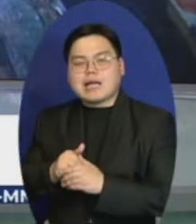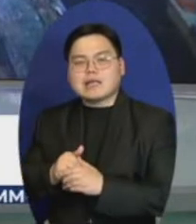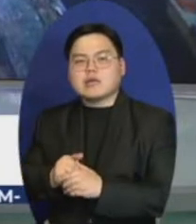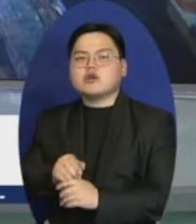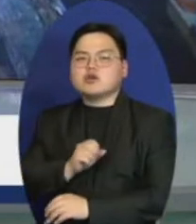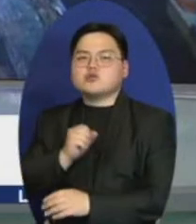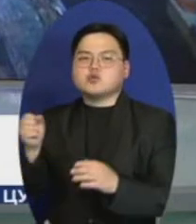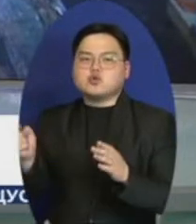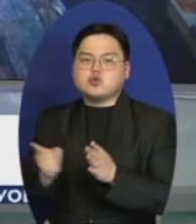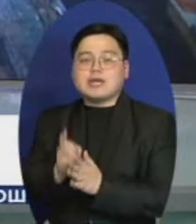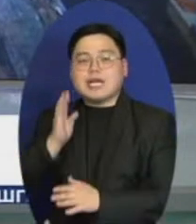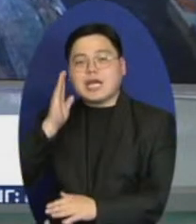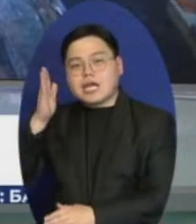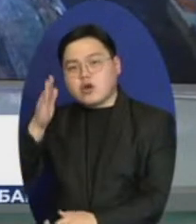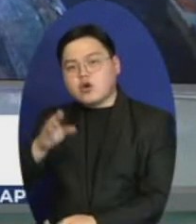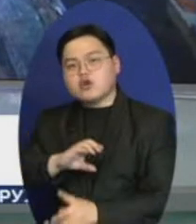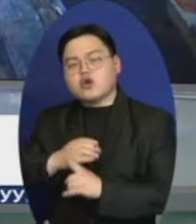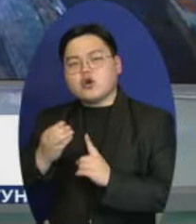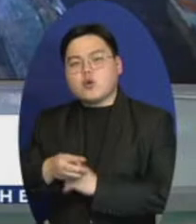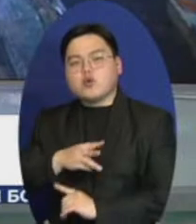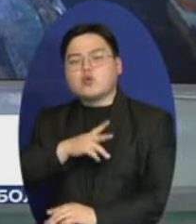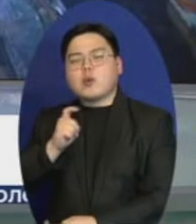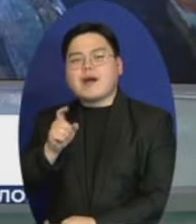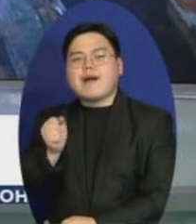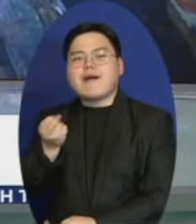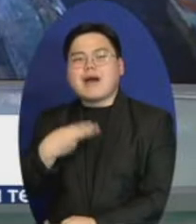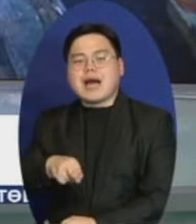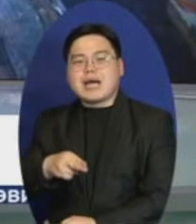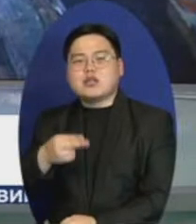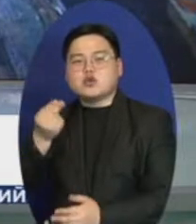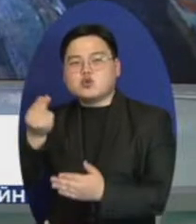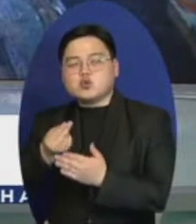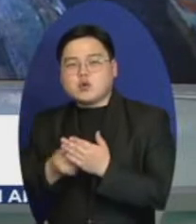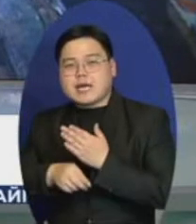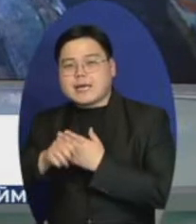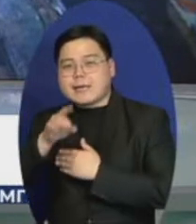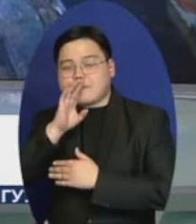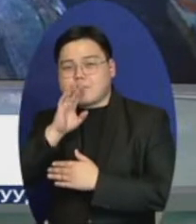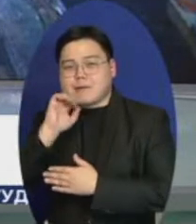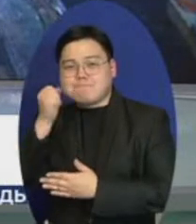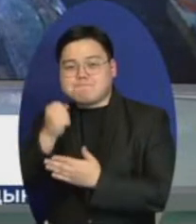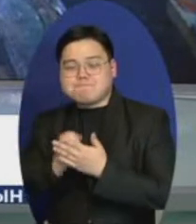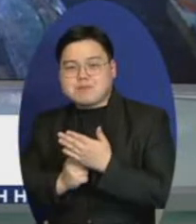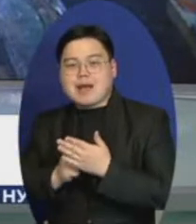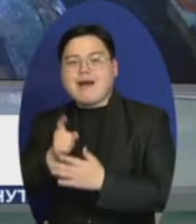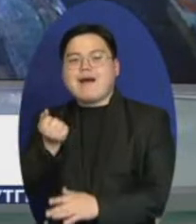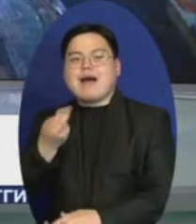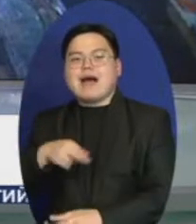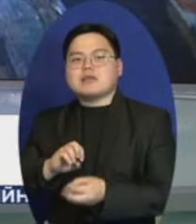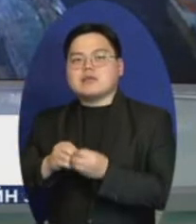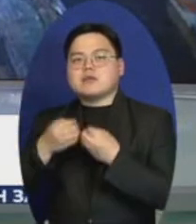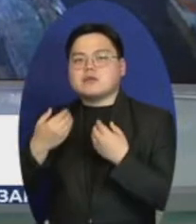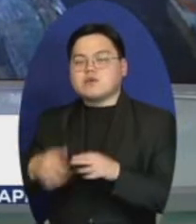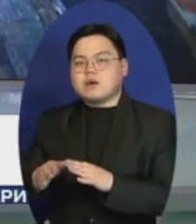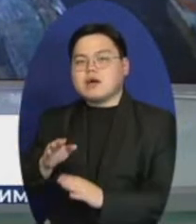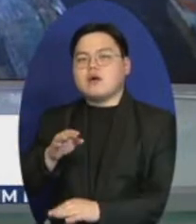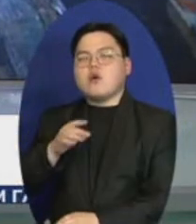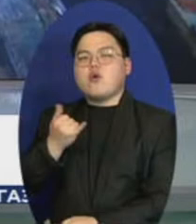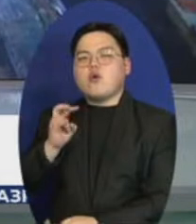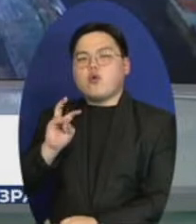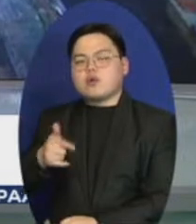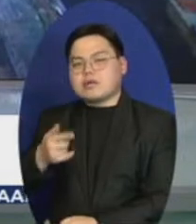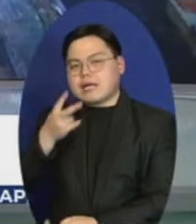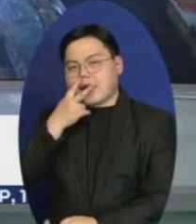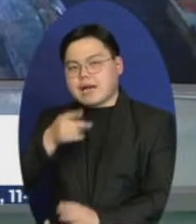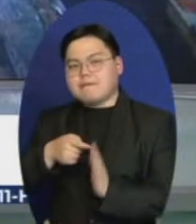Тиймээс ирээдүйн хойч үедээ соёл түүхийн илэрхийлэл болсон хадны зургийг түгээнд хэрэгжүүлэх зорилгоор хадан цэлсэн эртний урлаг үзэсгэлэнг олон нийтийн